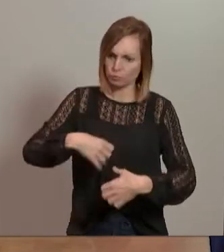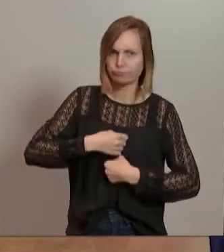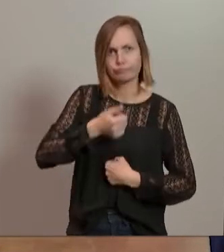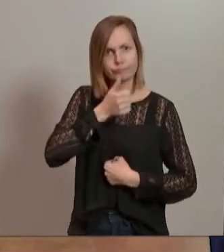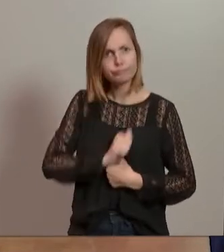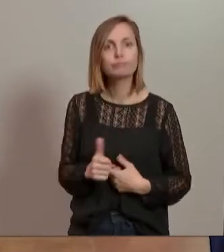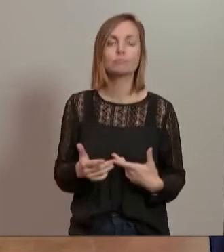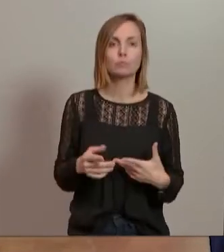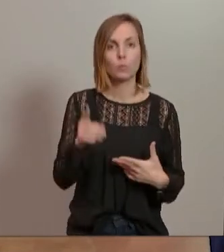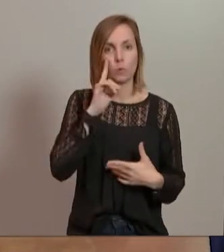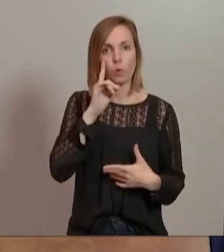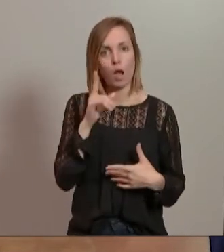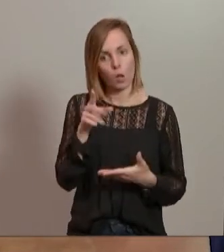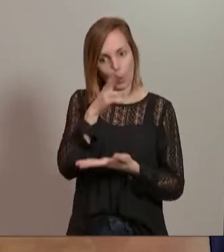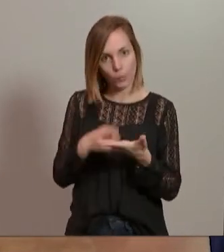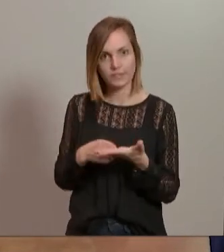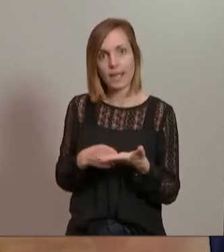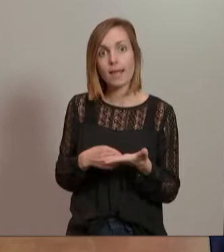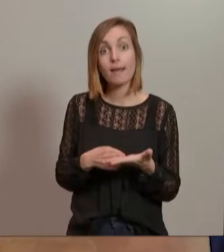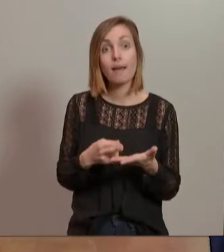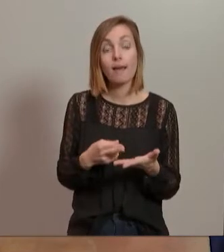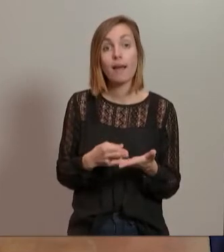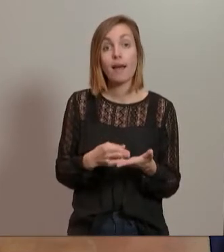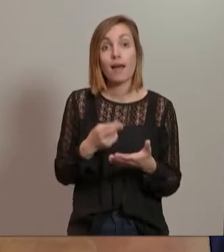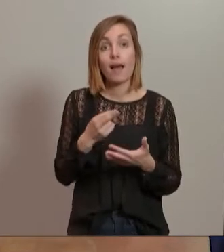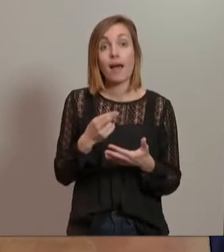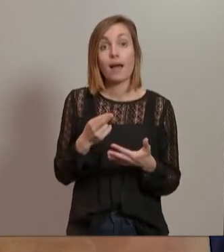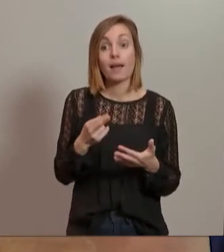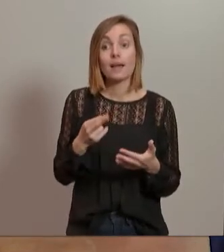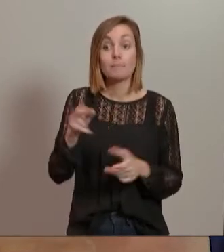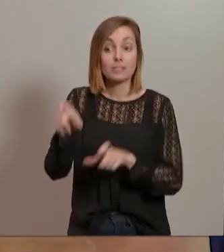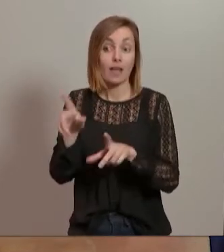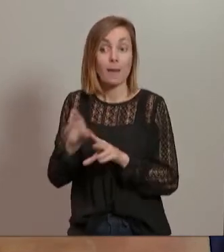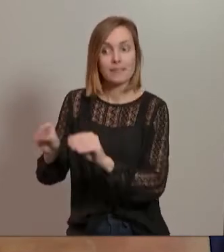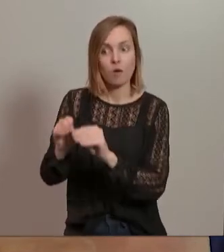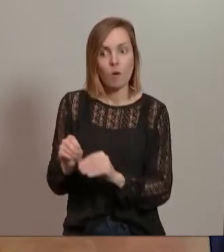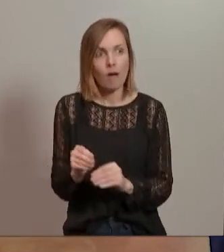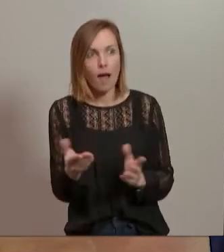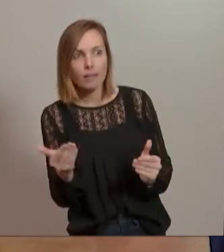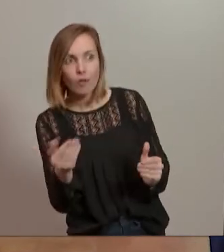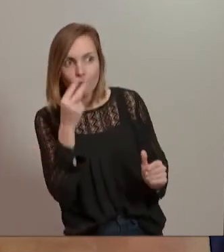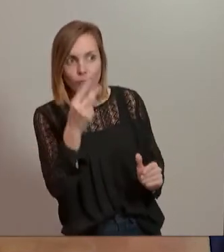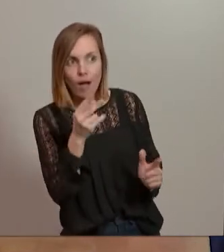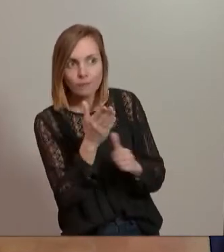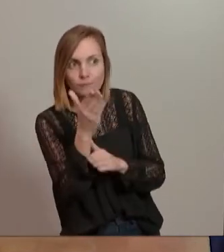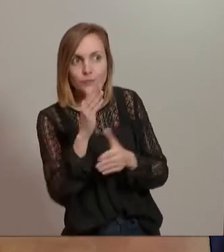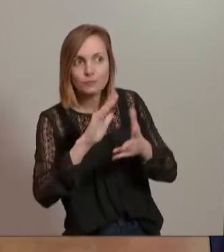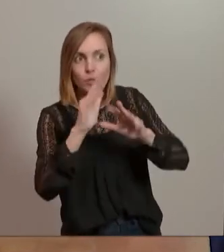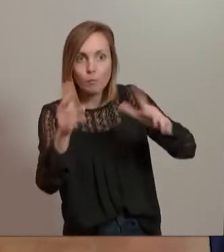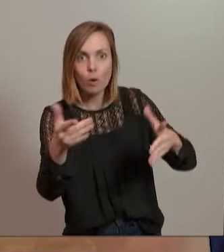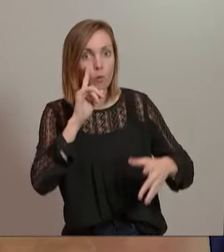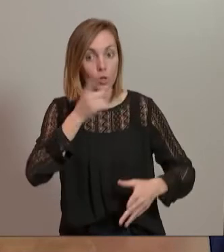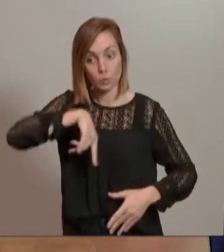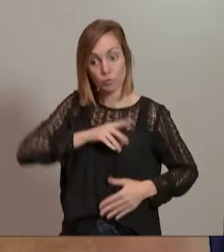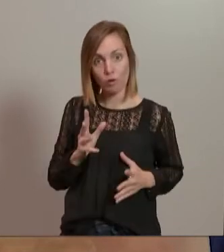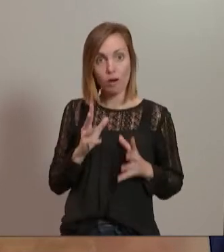présenté, Reuzé est attendu. Attendu par les habitants, car nous avons la responsabilité, conformément à nos engagements,